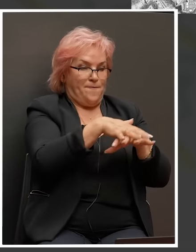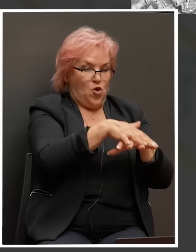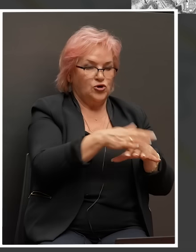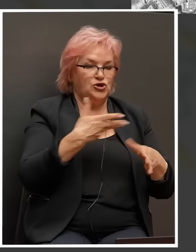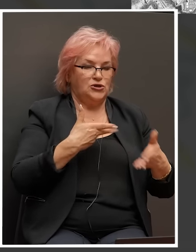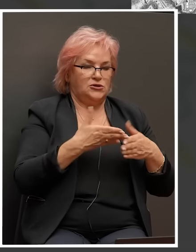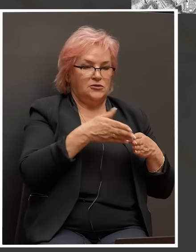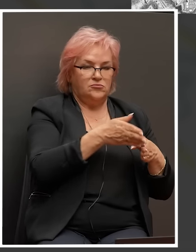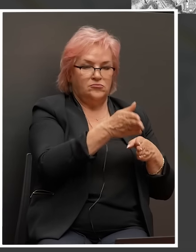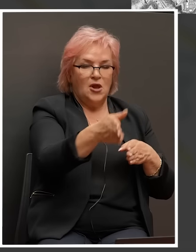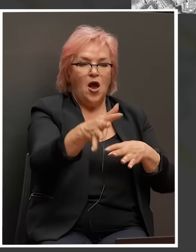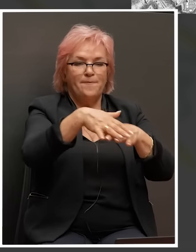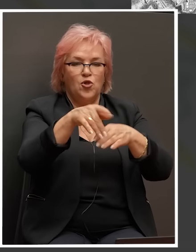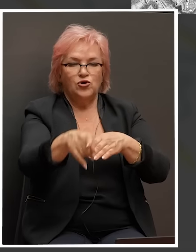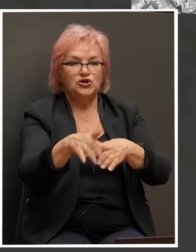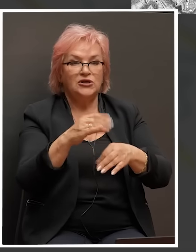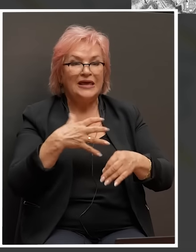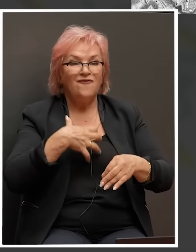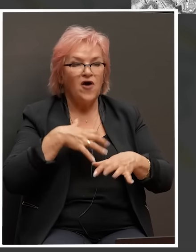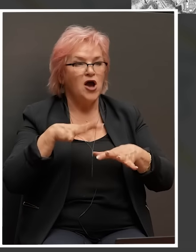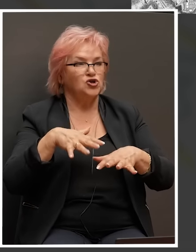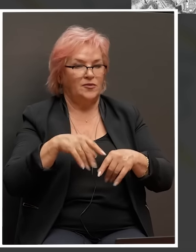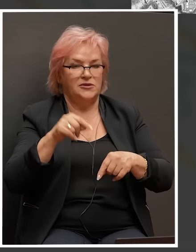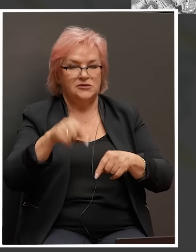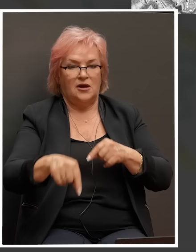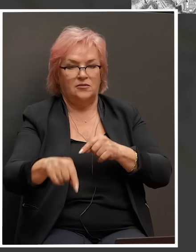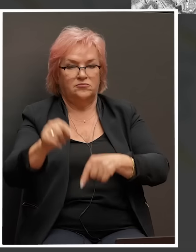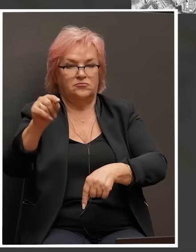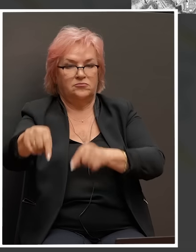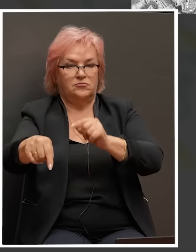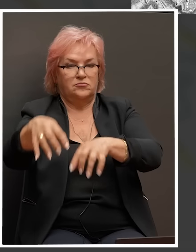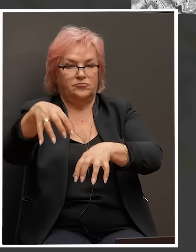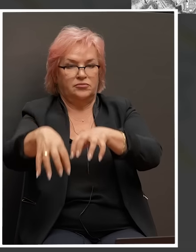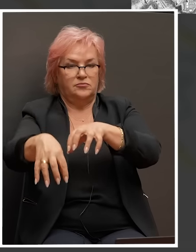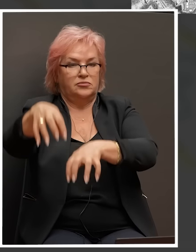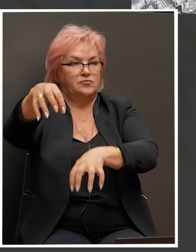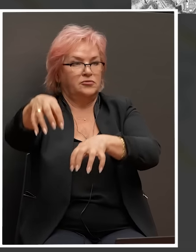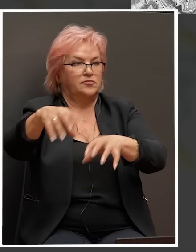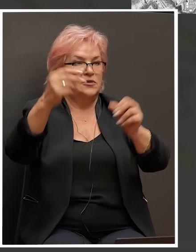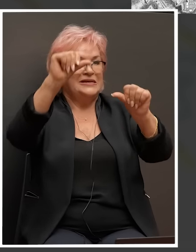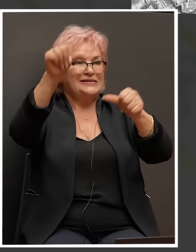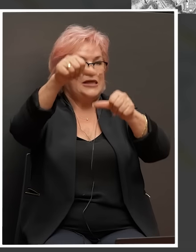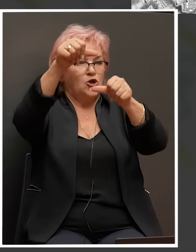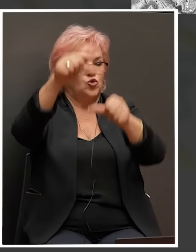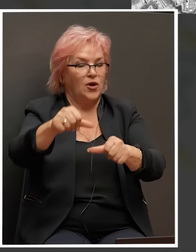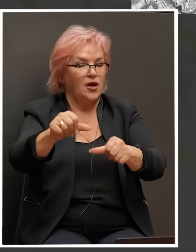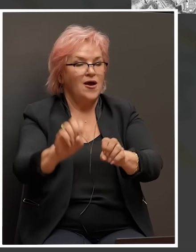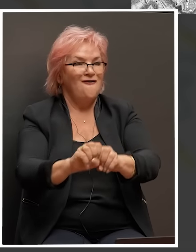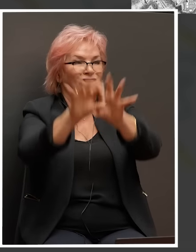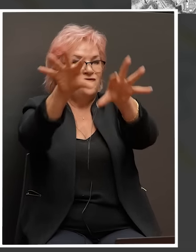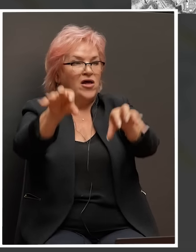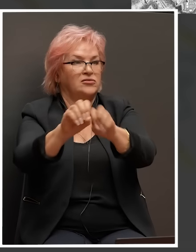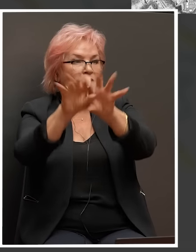площади, и важные места отмечены не архитектурными доминантами, статуями,